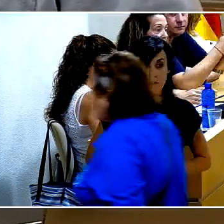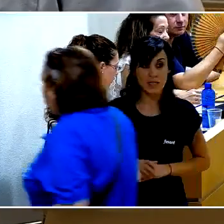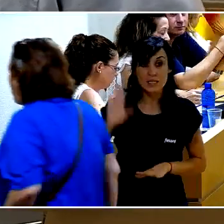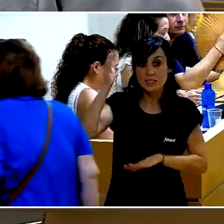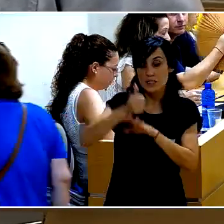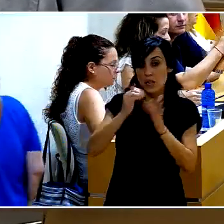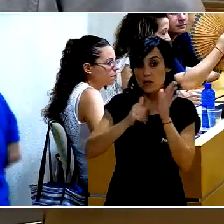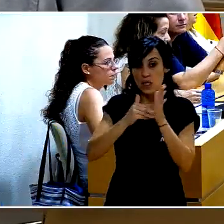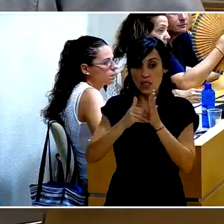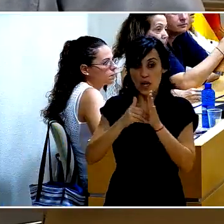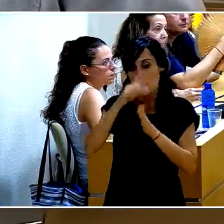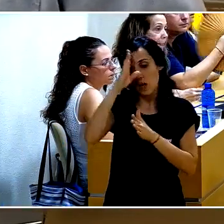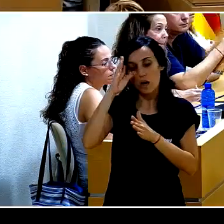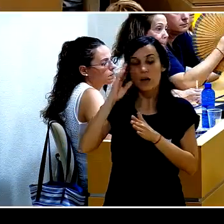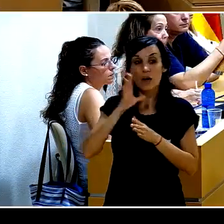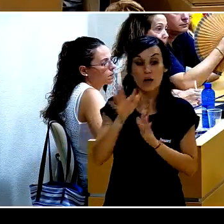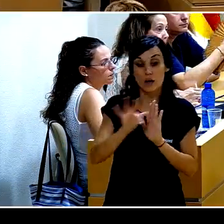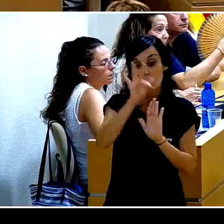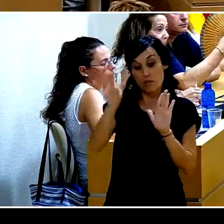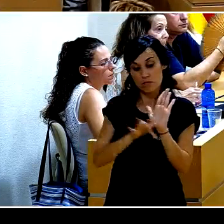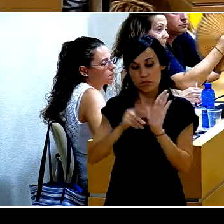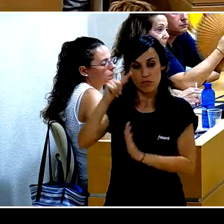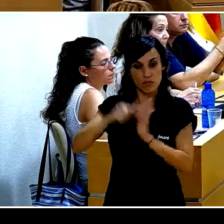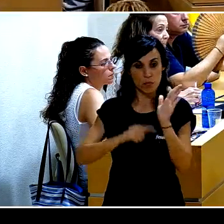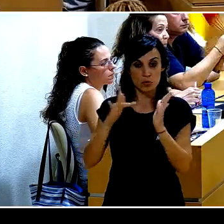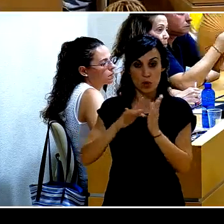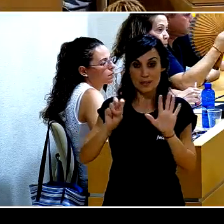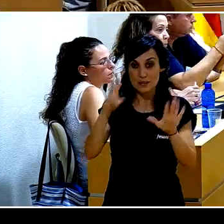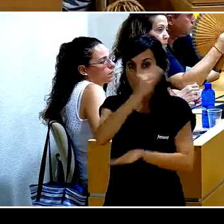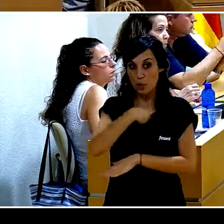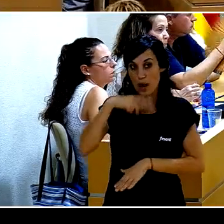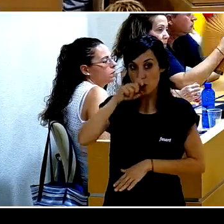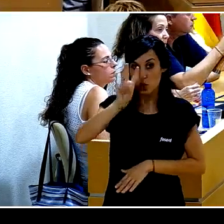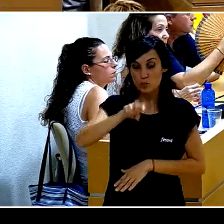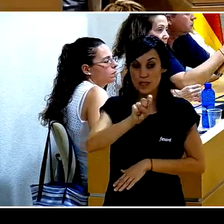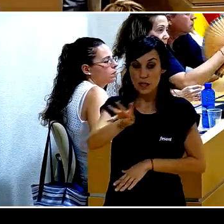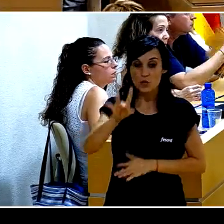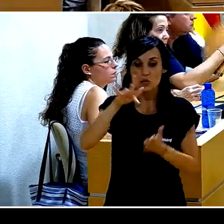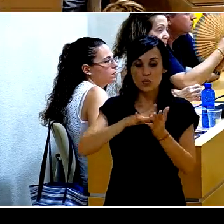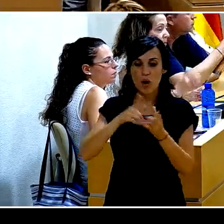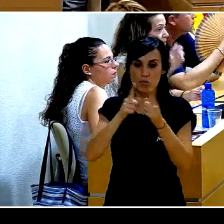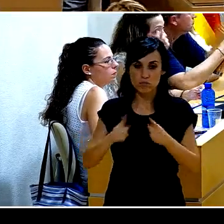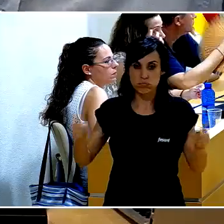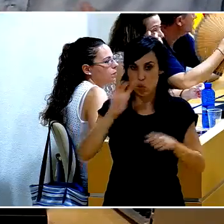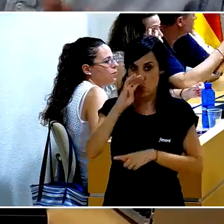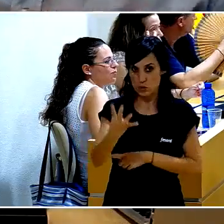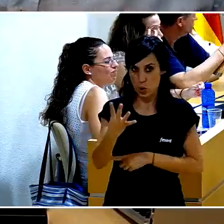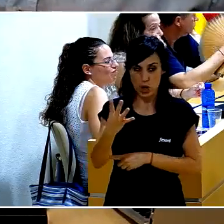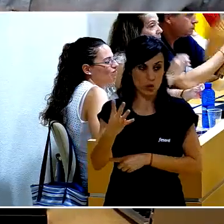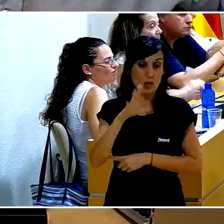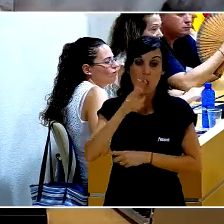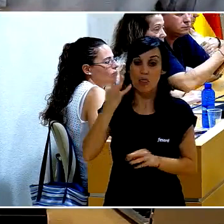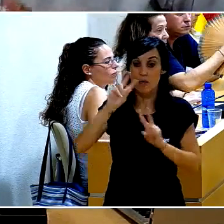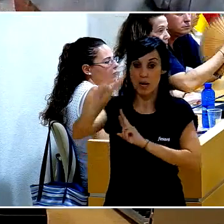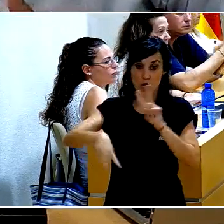perquè el darrer que varen signar va ser el 7 d'abril de 2014, que tenia una durada de 4 anys i ara hem de